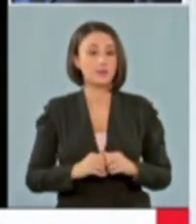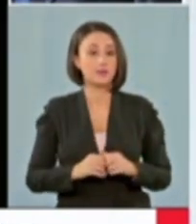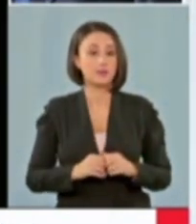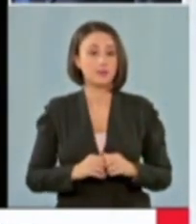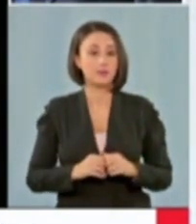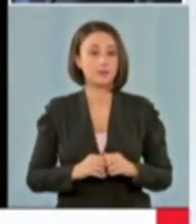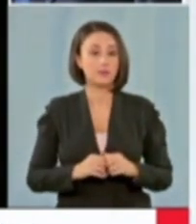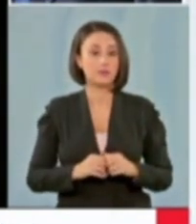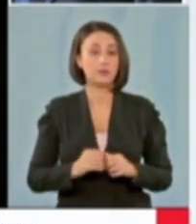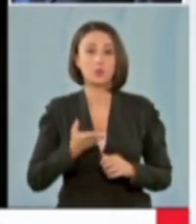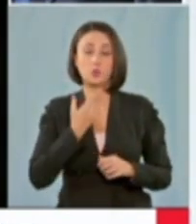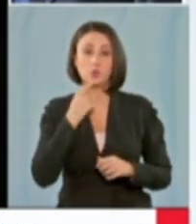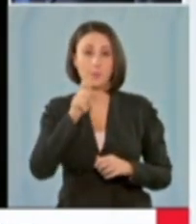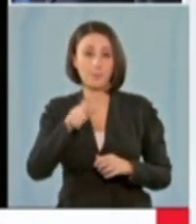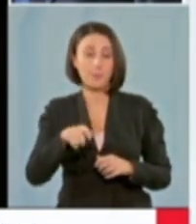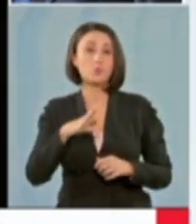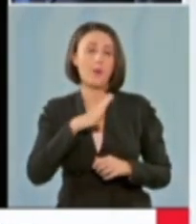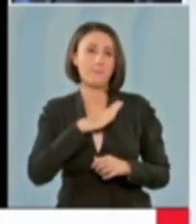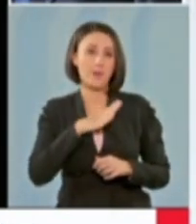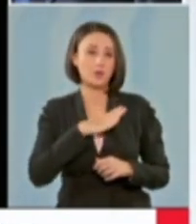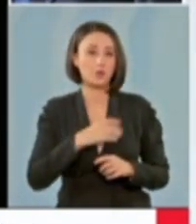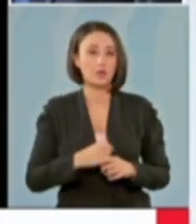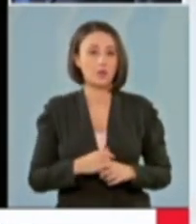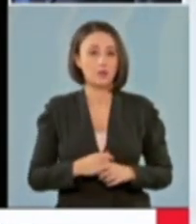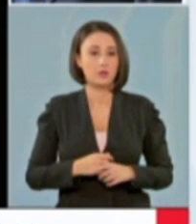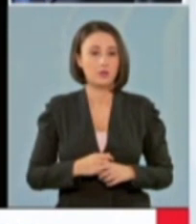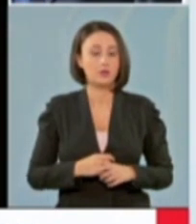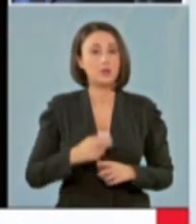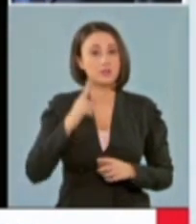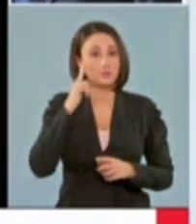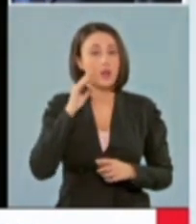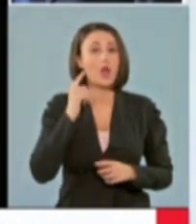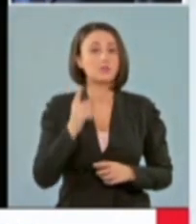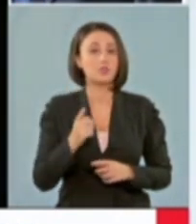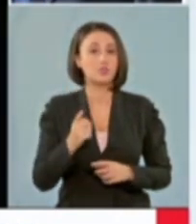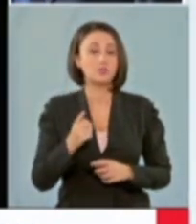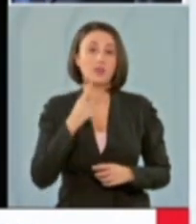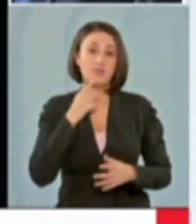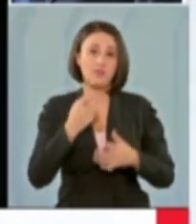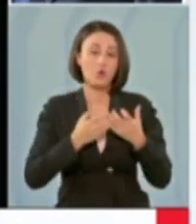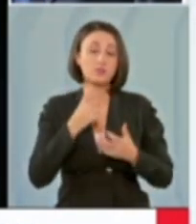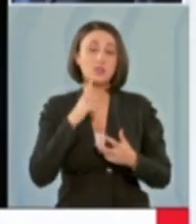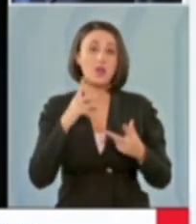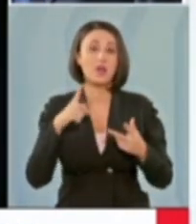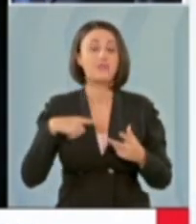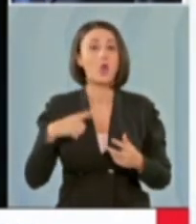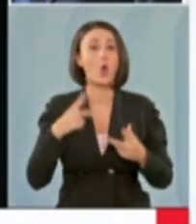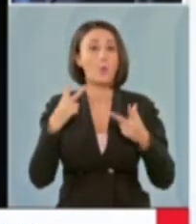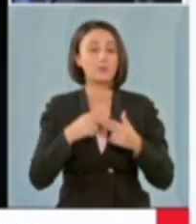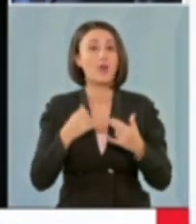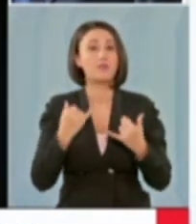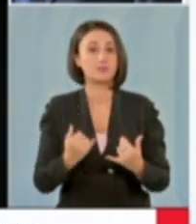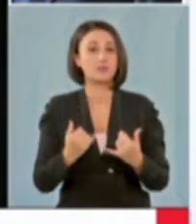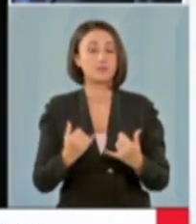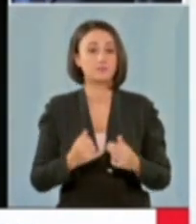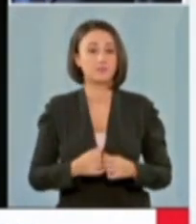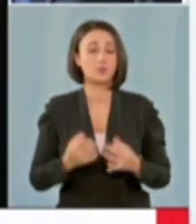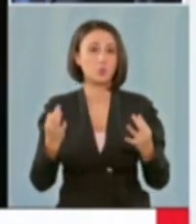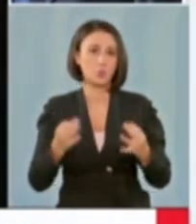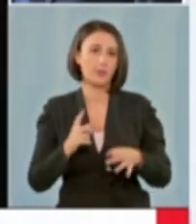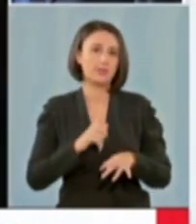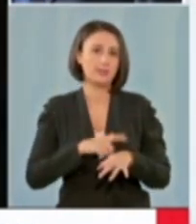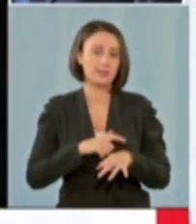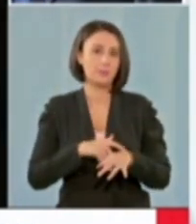sunt oamenii în pericol. Așadar, sperați ca acest incendiu să fie lichidat în cel mai scurt